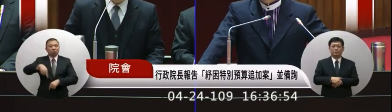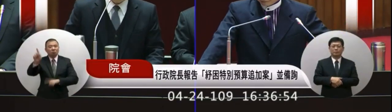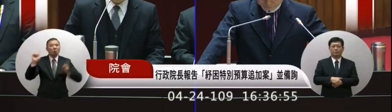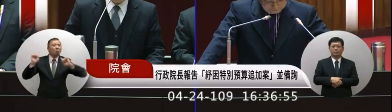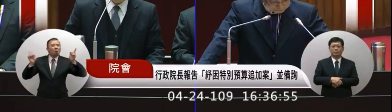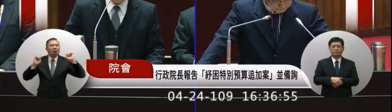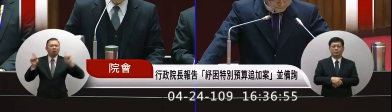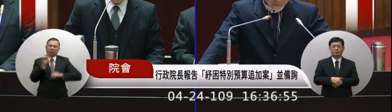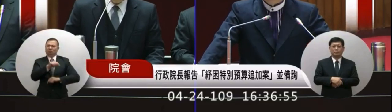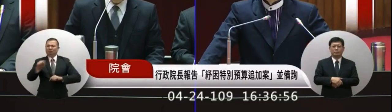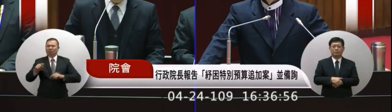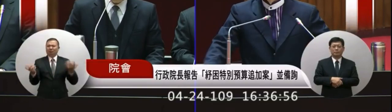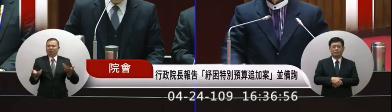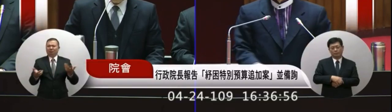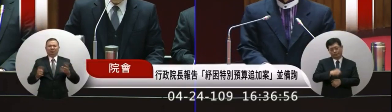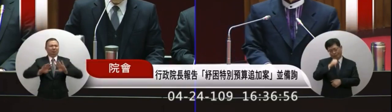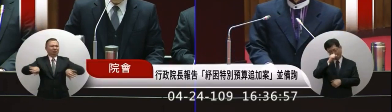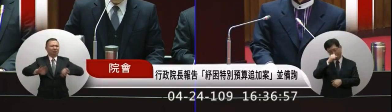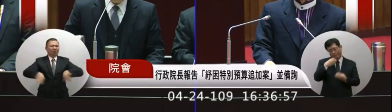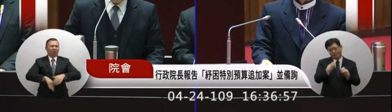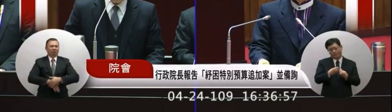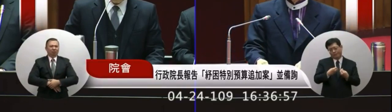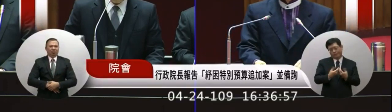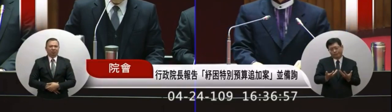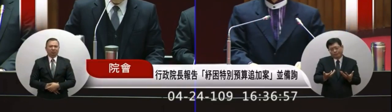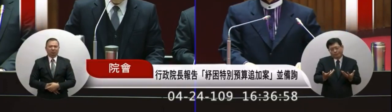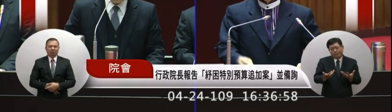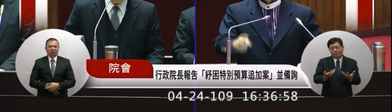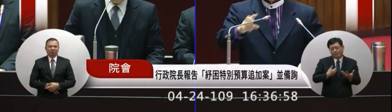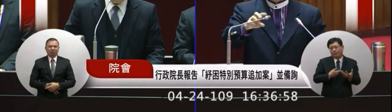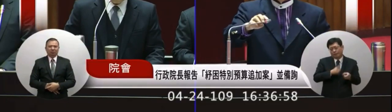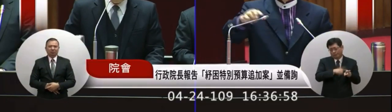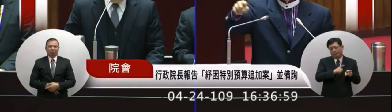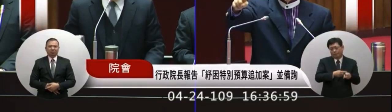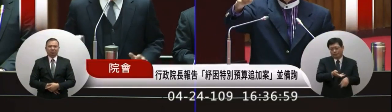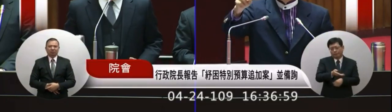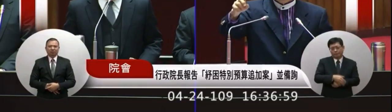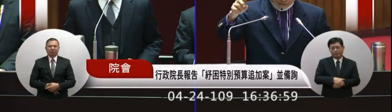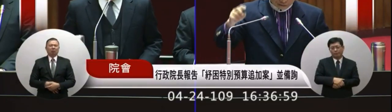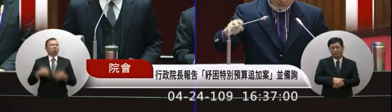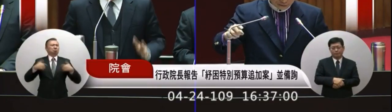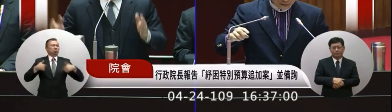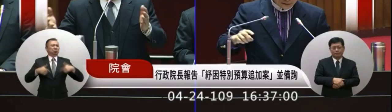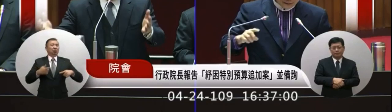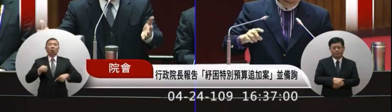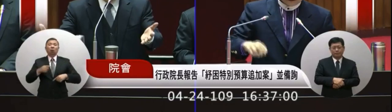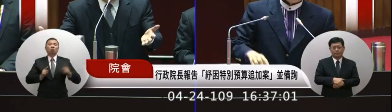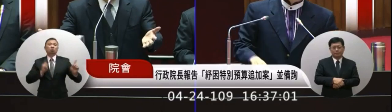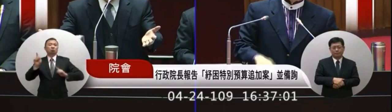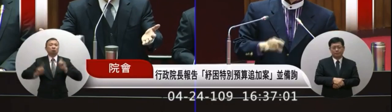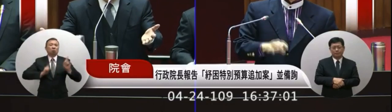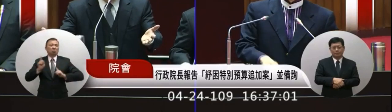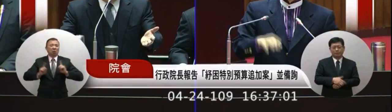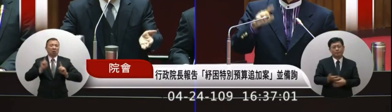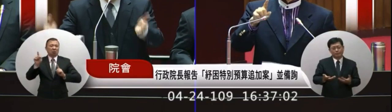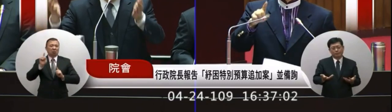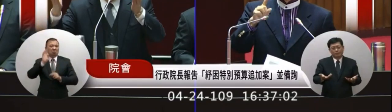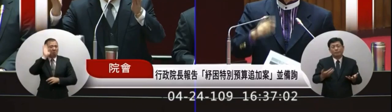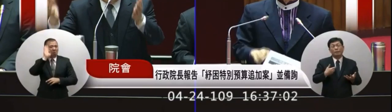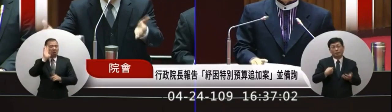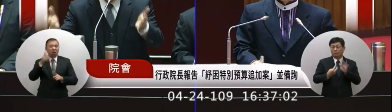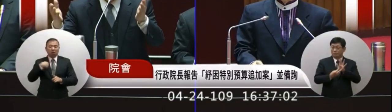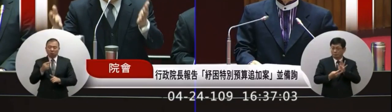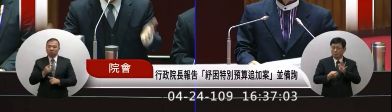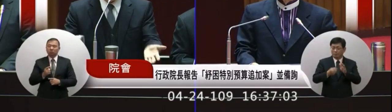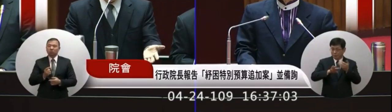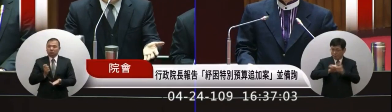回事。 好了，你还在跟我是，在你讲了哦，好。 不弄，我们起来，我讲，我谨言慎讲啊。 我讲